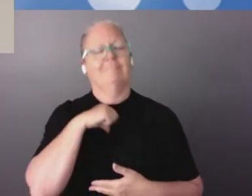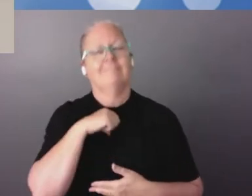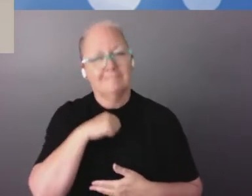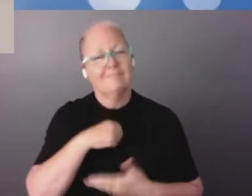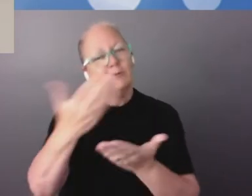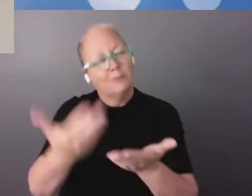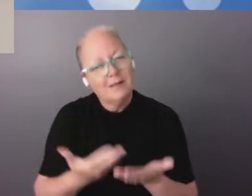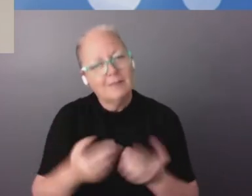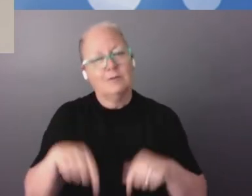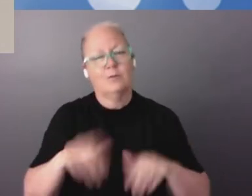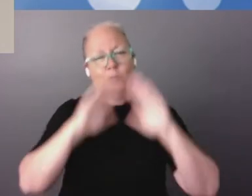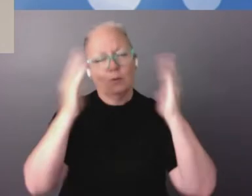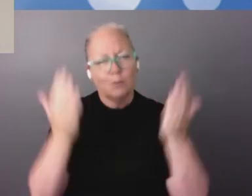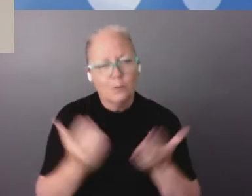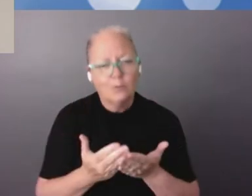التغير. أرحب بكم